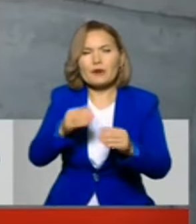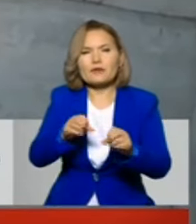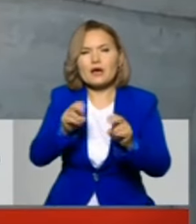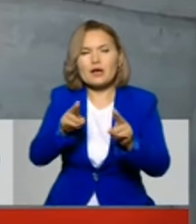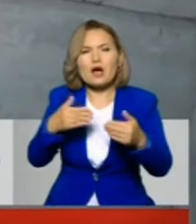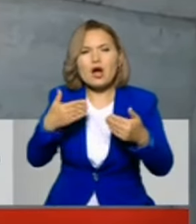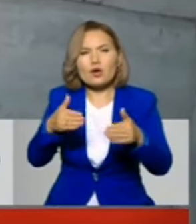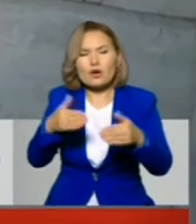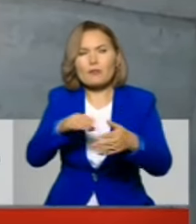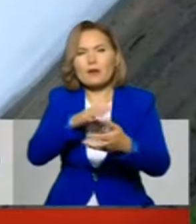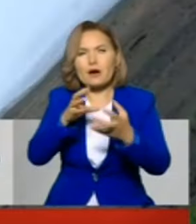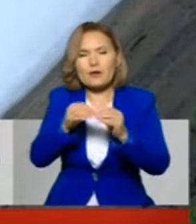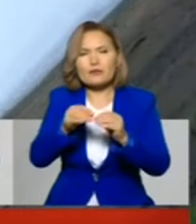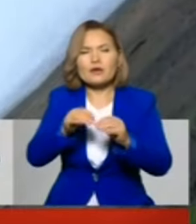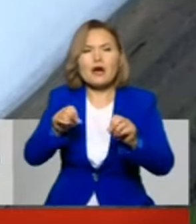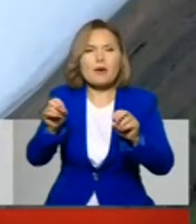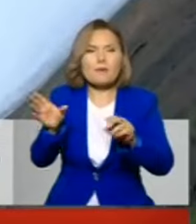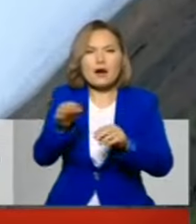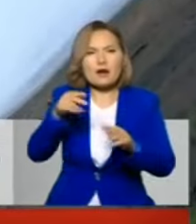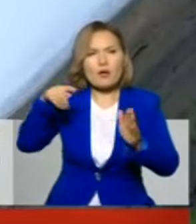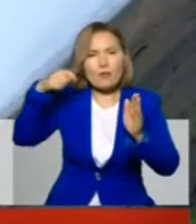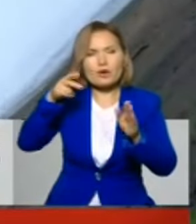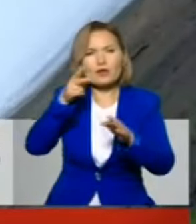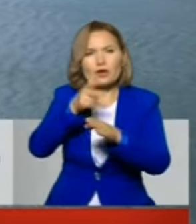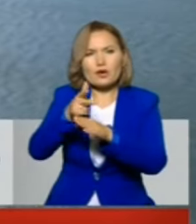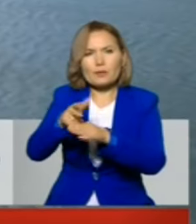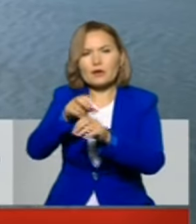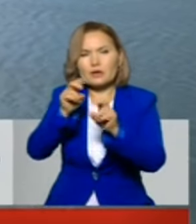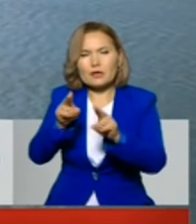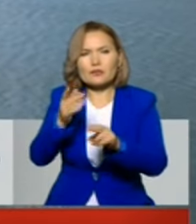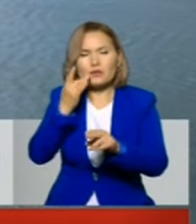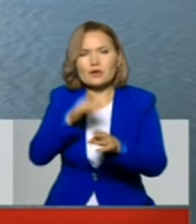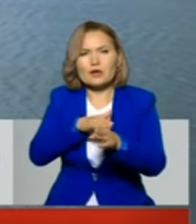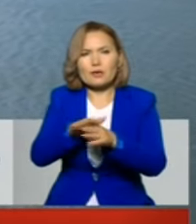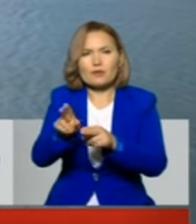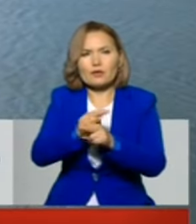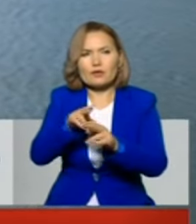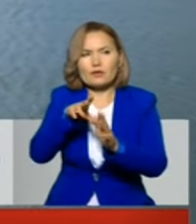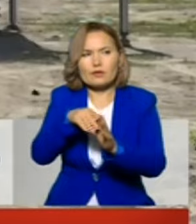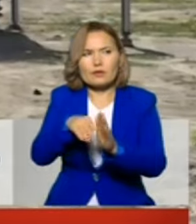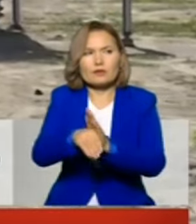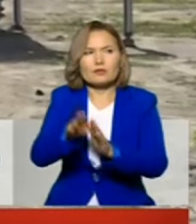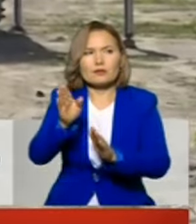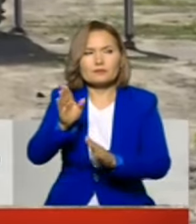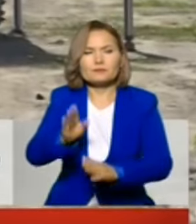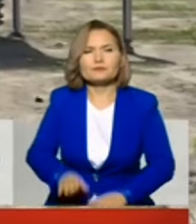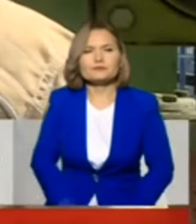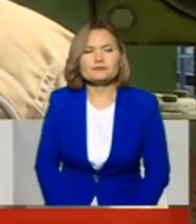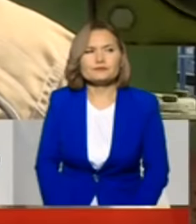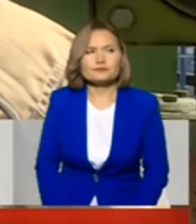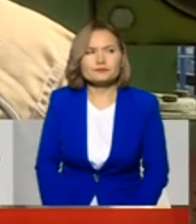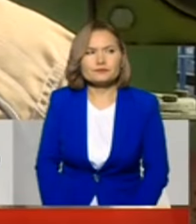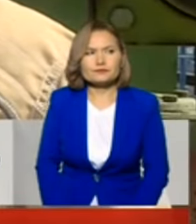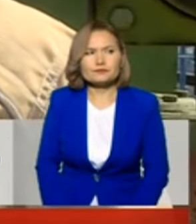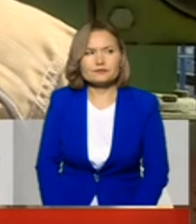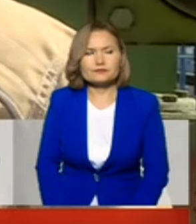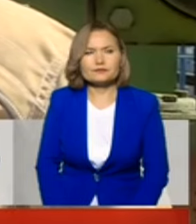нысанның күзет дабылы, бейне бақылау және электрмен жабдықтау жүйелері түгел қалпына келтіріледі. Тонирование